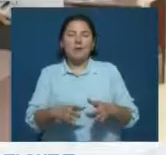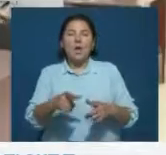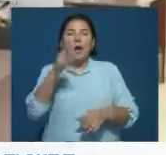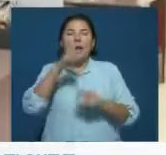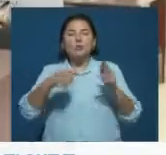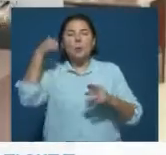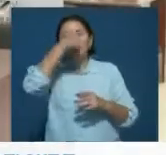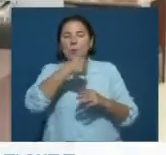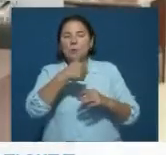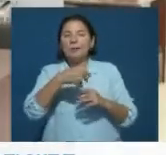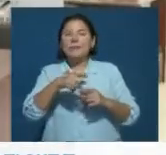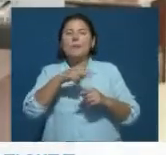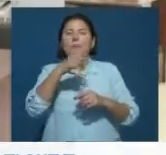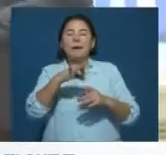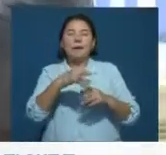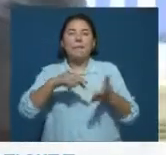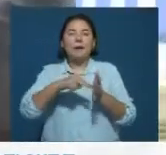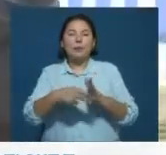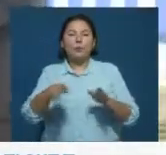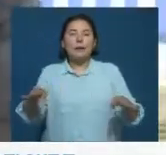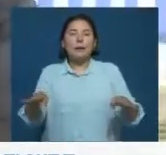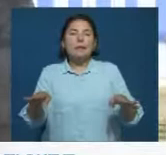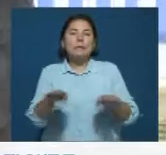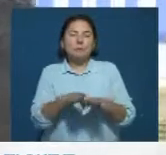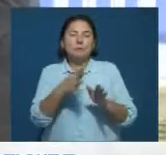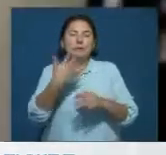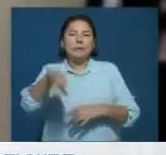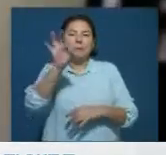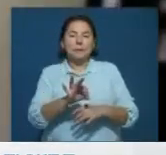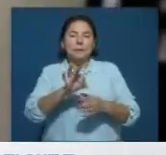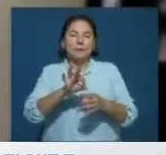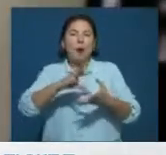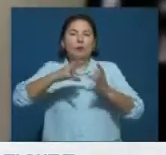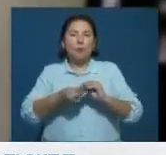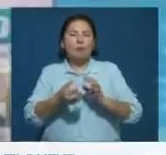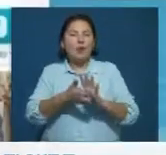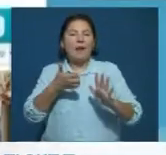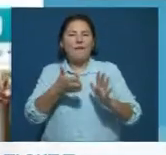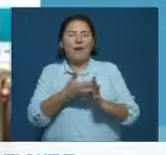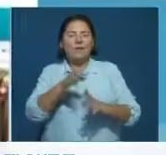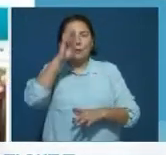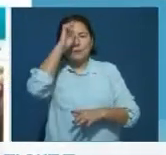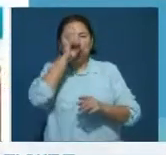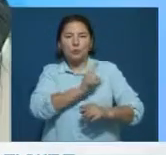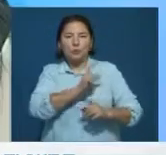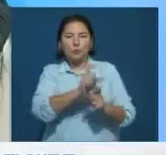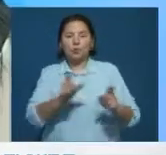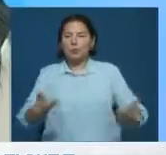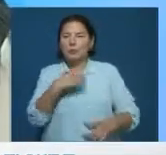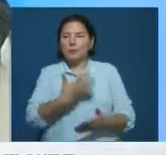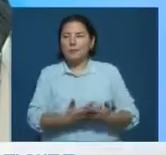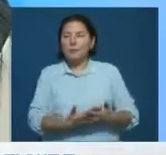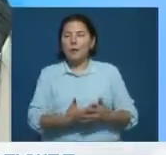года специалисты департамента планируют покрыть 50% от общего числа нехватки госслужащих. Мы